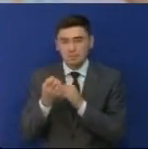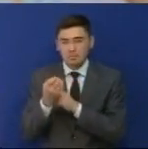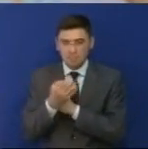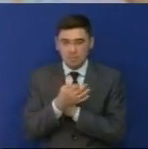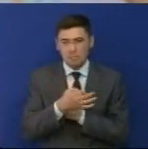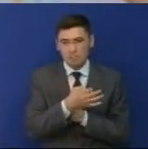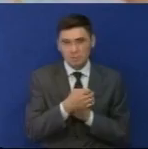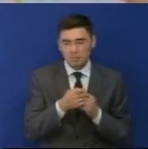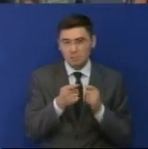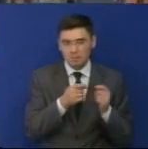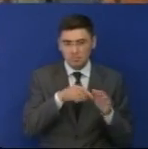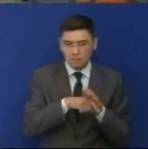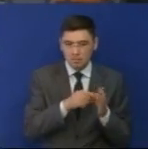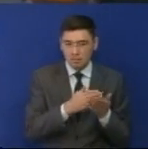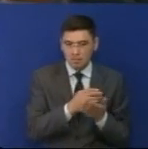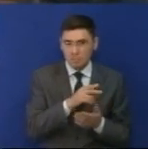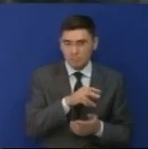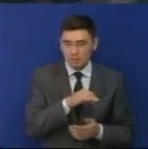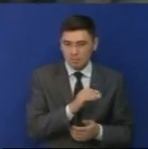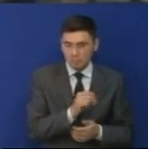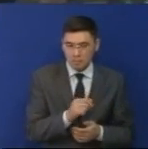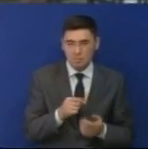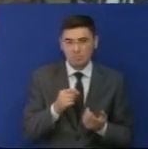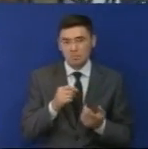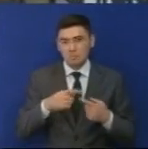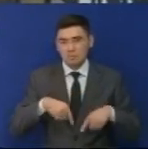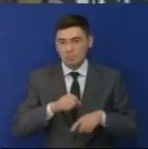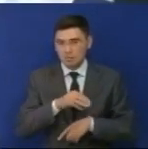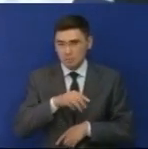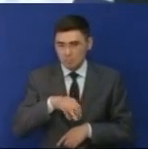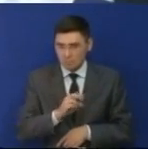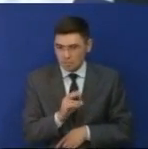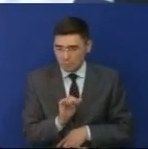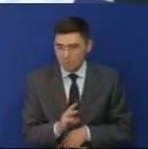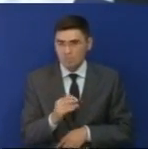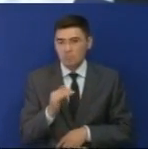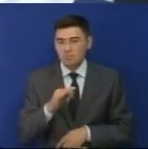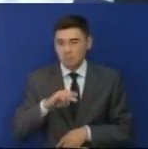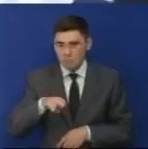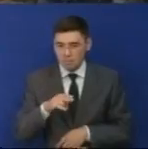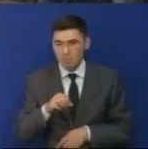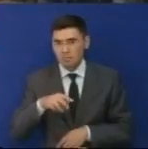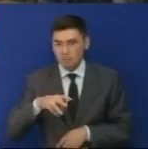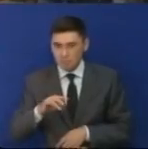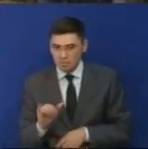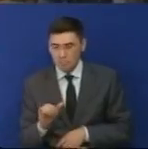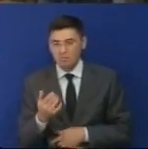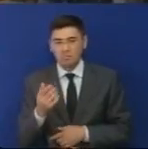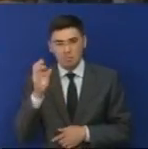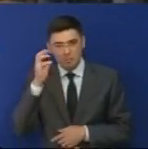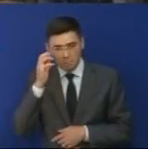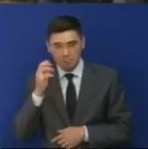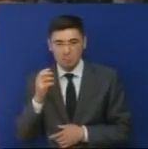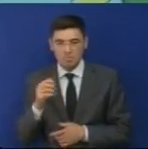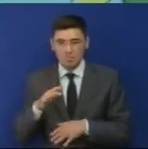управления внутренней политики, образования, здравоохранения, фонда ДАМУ, палаты предпринимателей Атамикен, жилстрой Сбербанка, теологи и